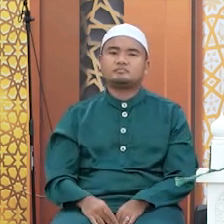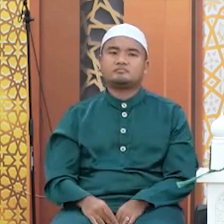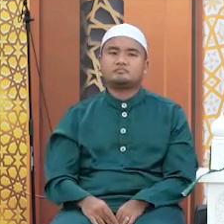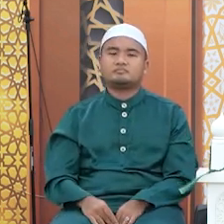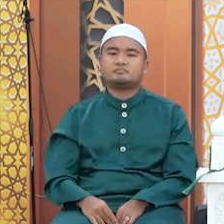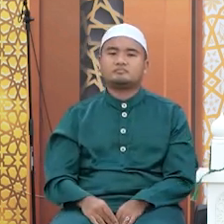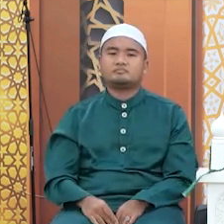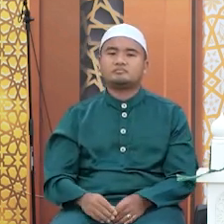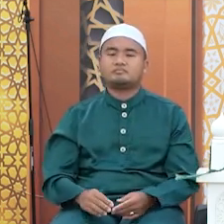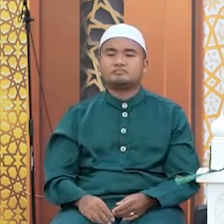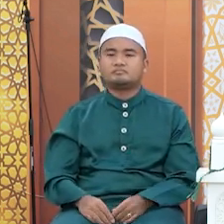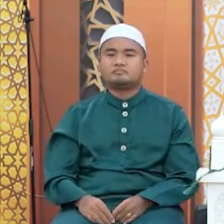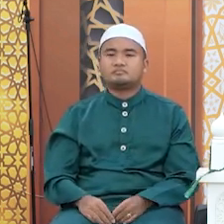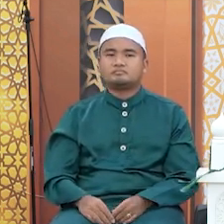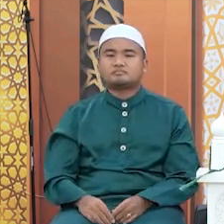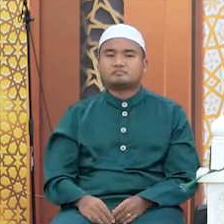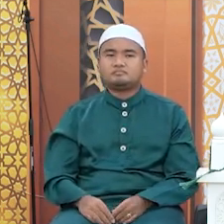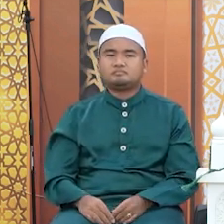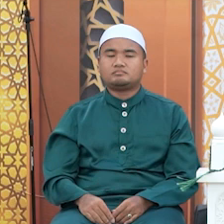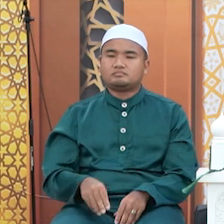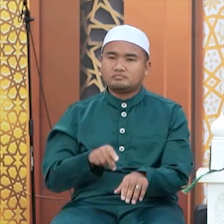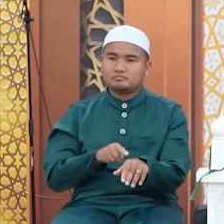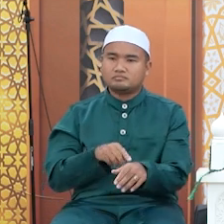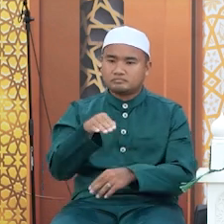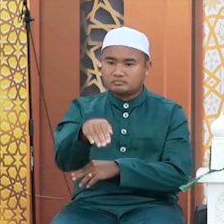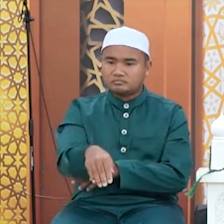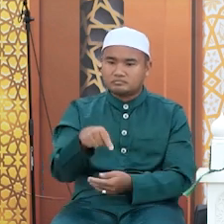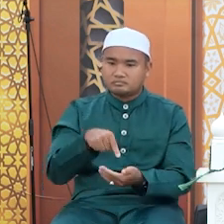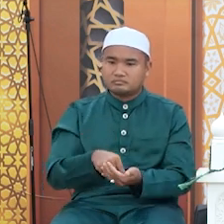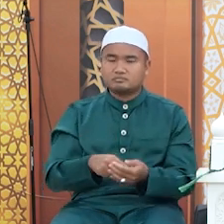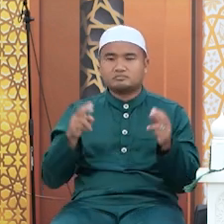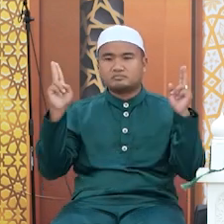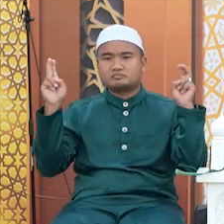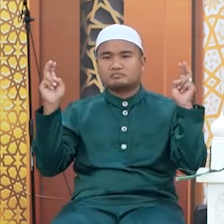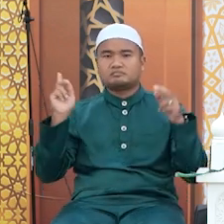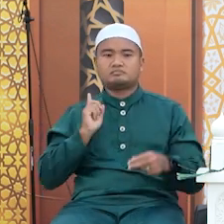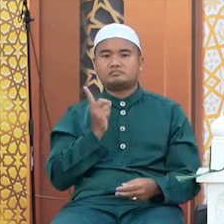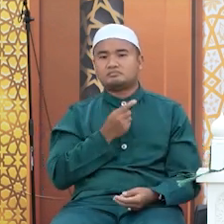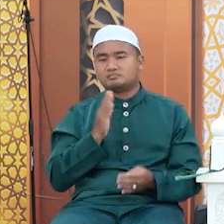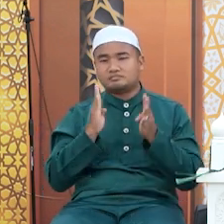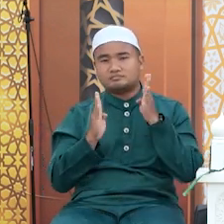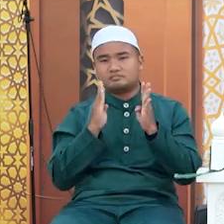Oleh kerana itu, pada malam ni dengan tajuk yang kita nak kupas,